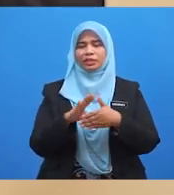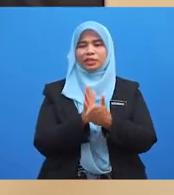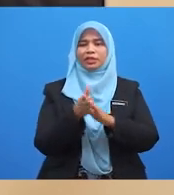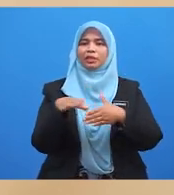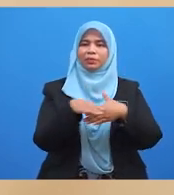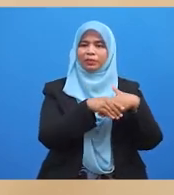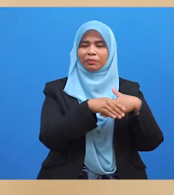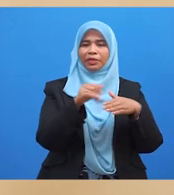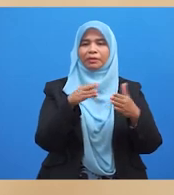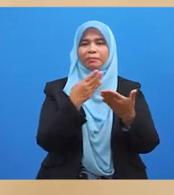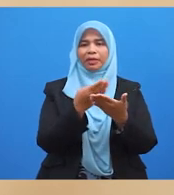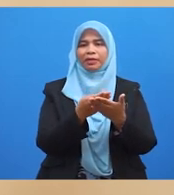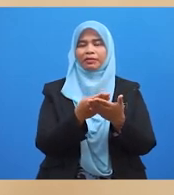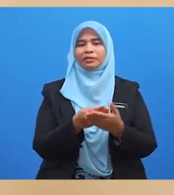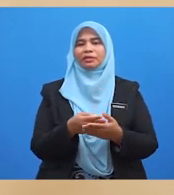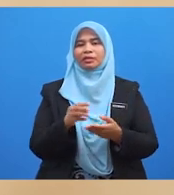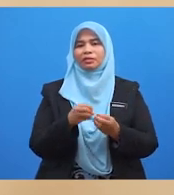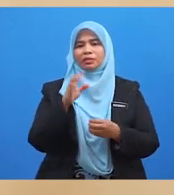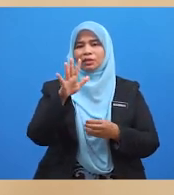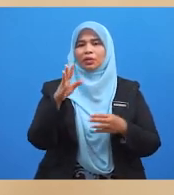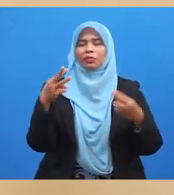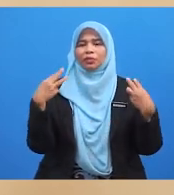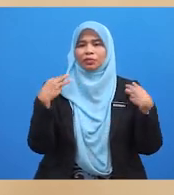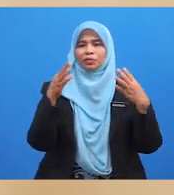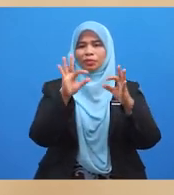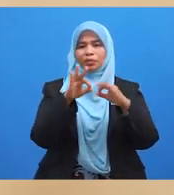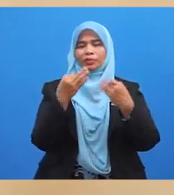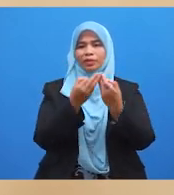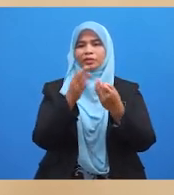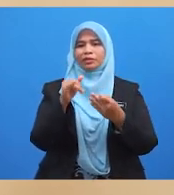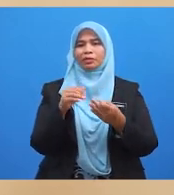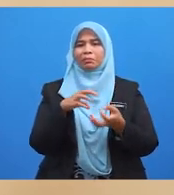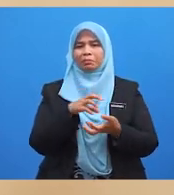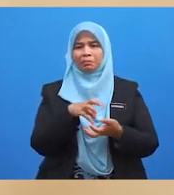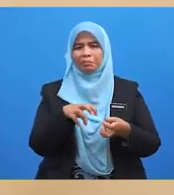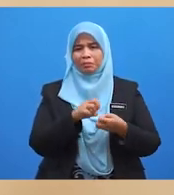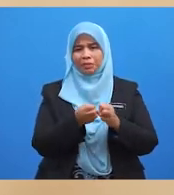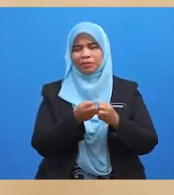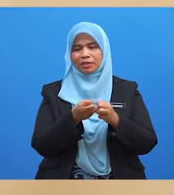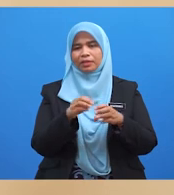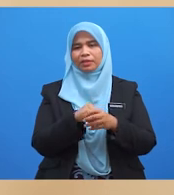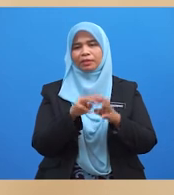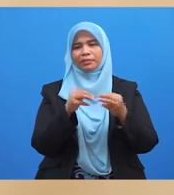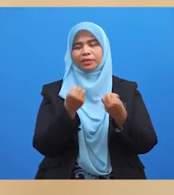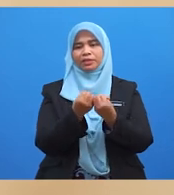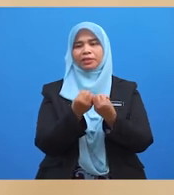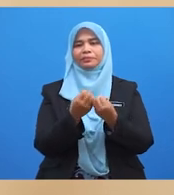Kelima, wujud keluarga yang kucar-kacir yang menimbulkan banyak masalah dalam masyarakat.